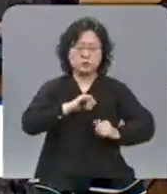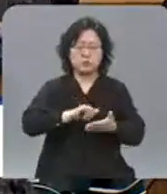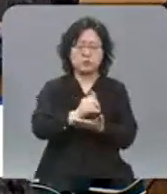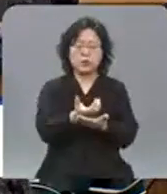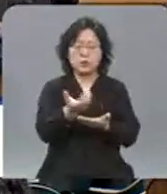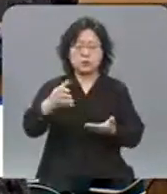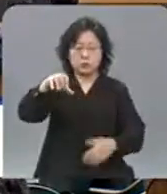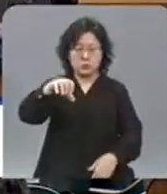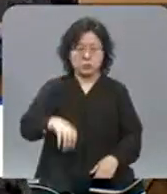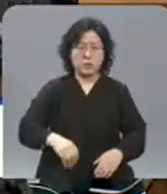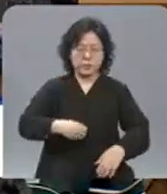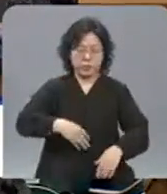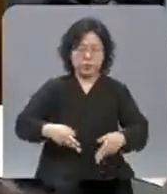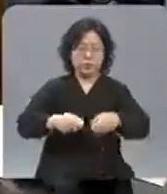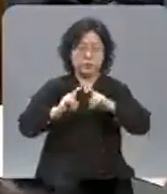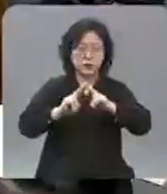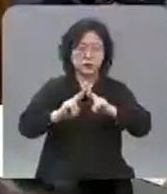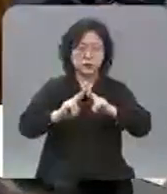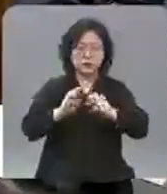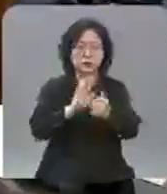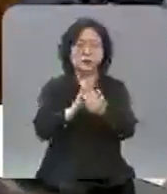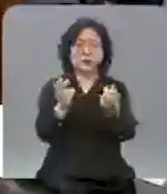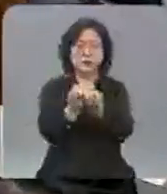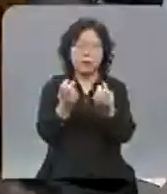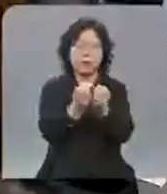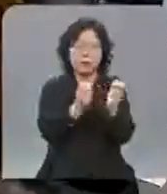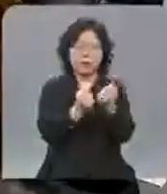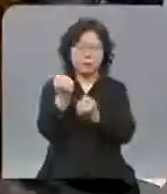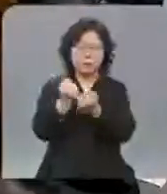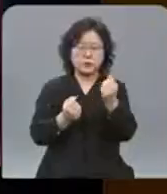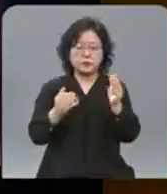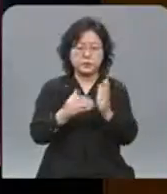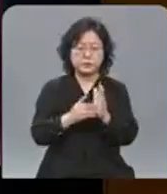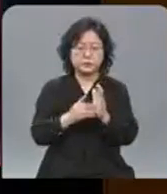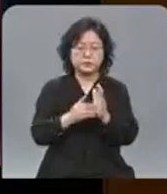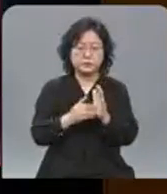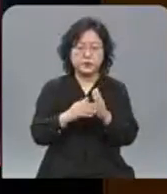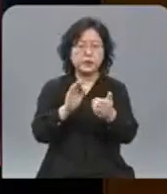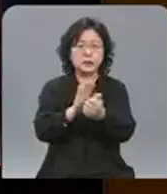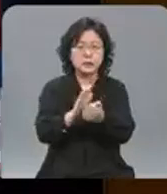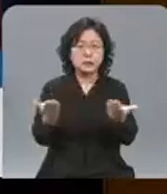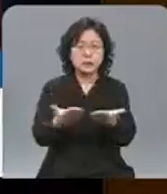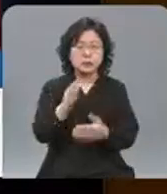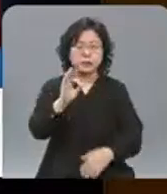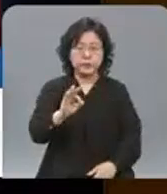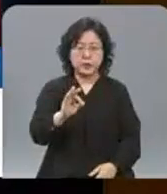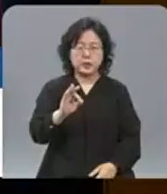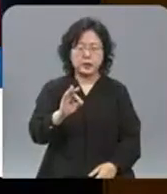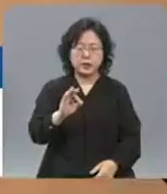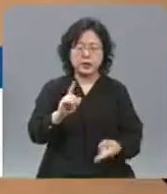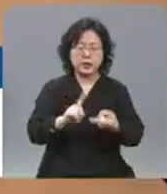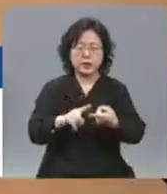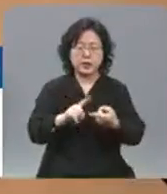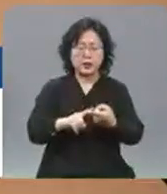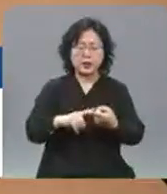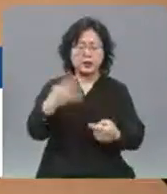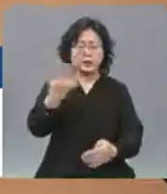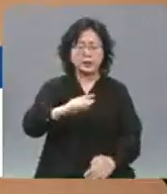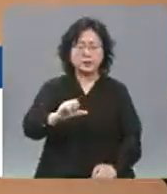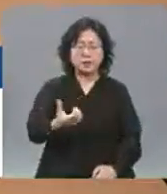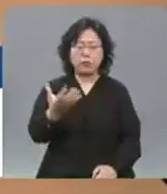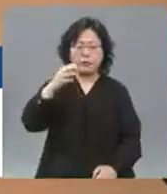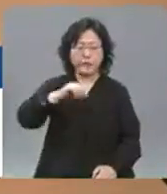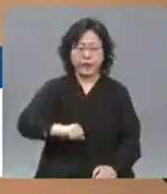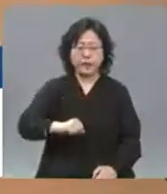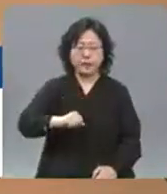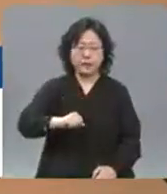이전 지역의 복지시설 확충 등 지원 방안을 설명했습니다. 지원사업비 방향에서는 저희가 지금